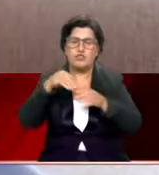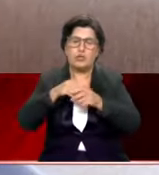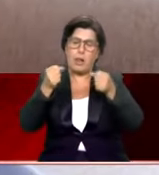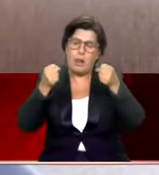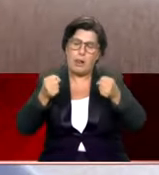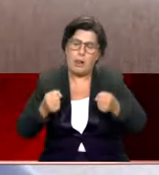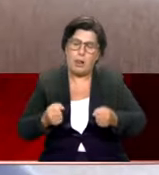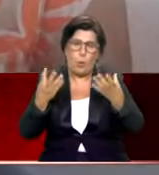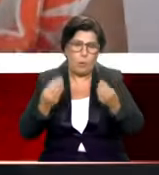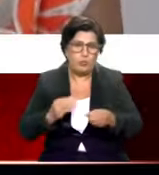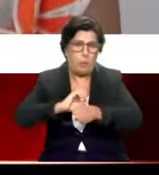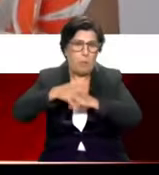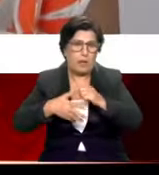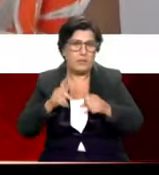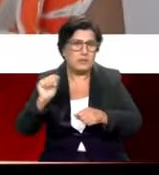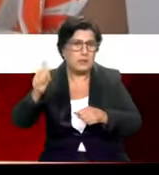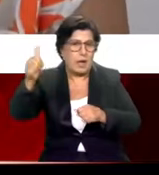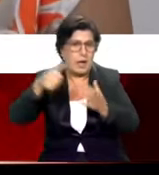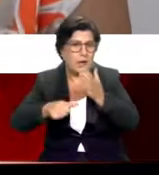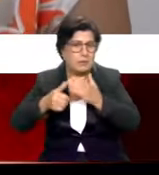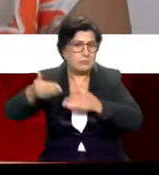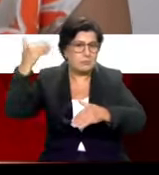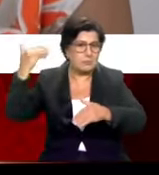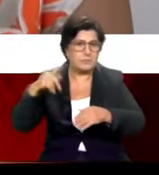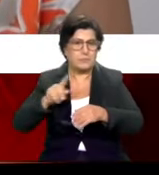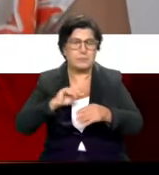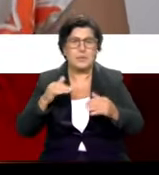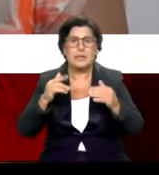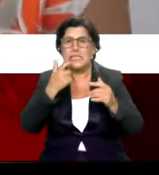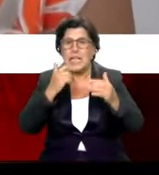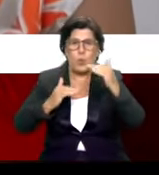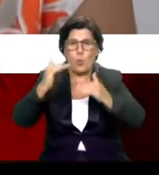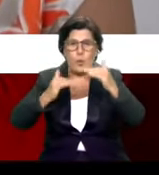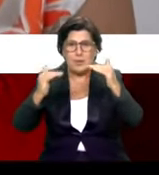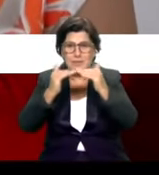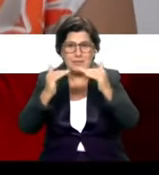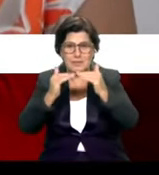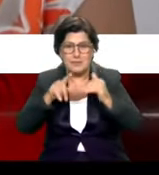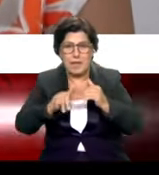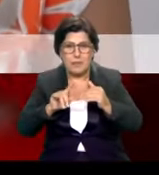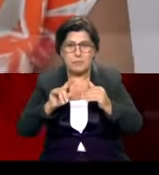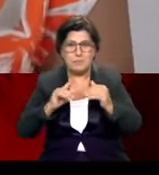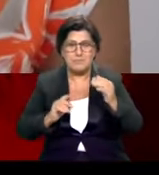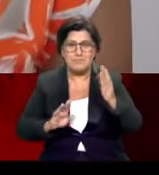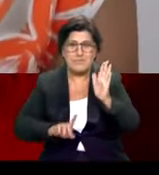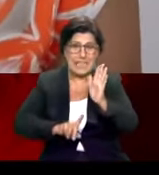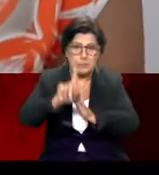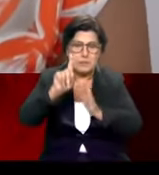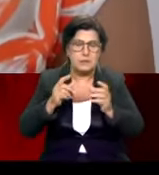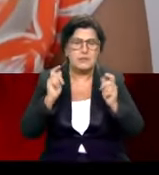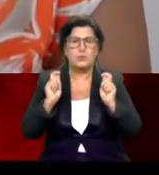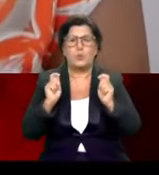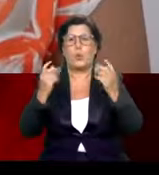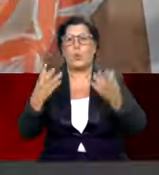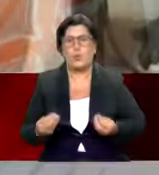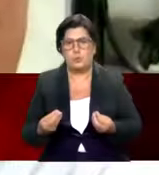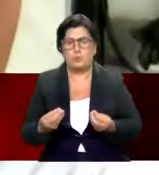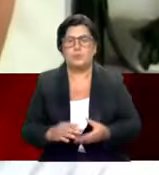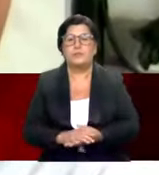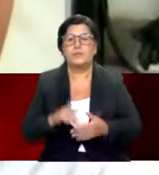zorunda kaldı pandemi çocukları akranlarıyla ve yetişkinlerle teması az oldu okula başladıklarında da sosyal temaslarda zorluk